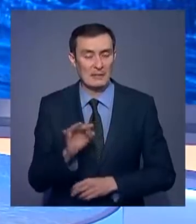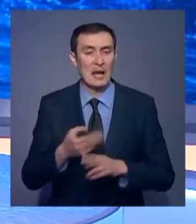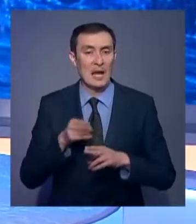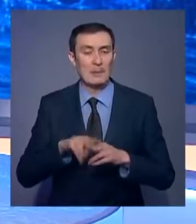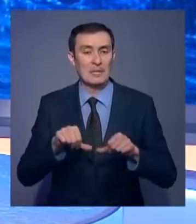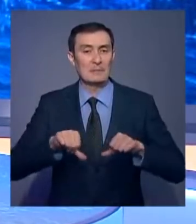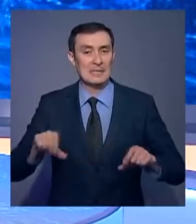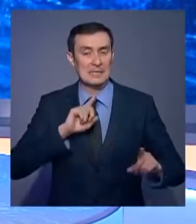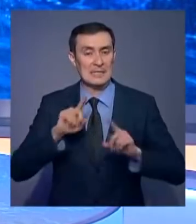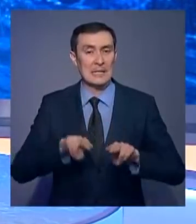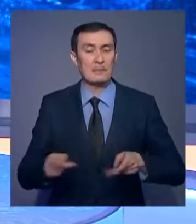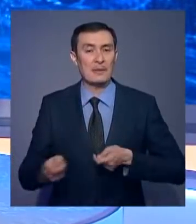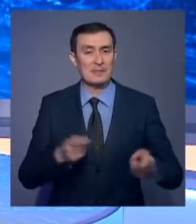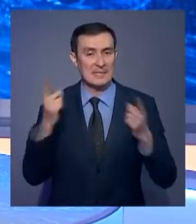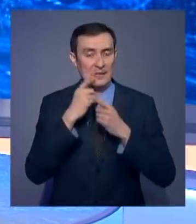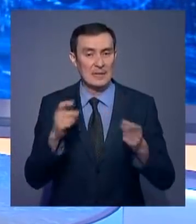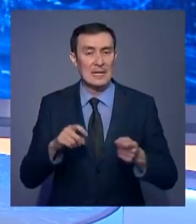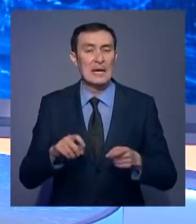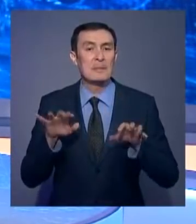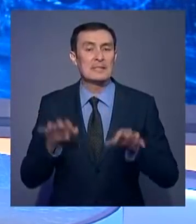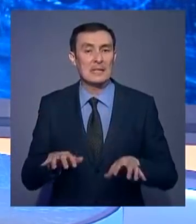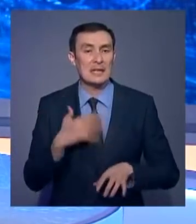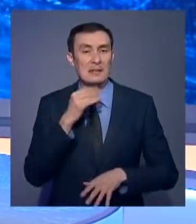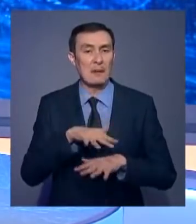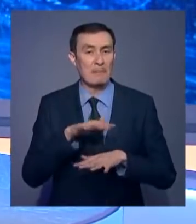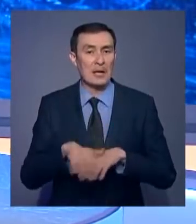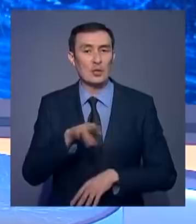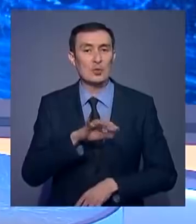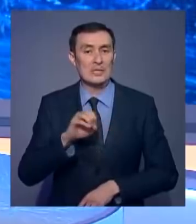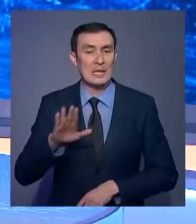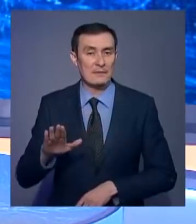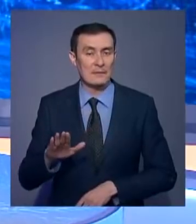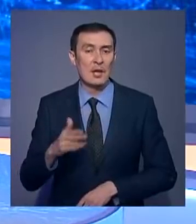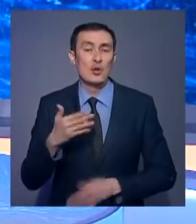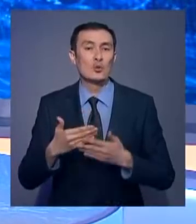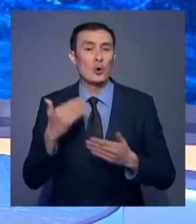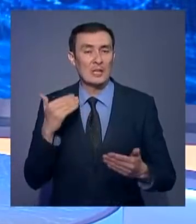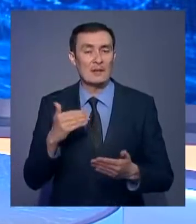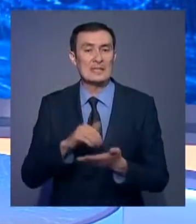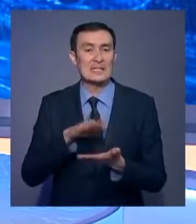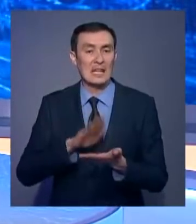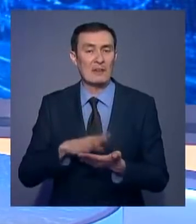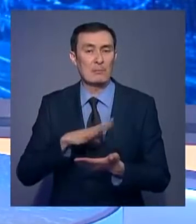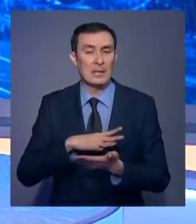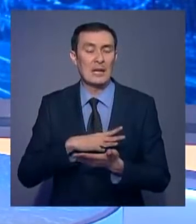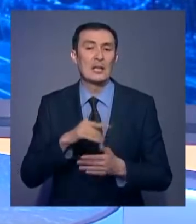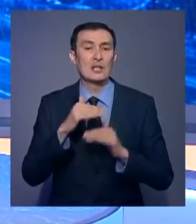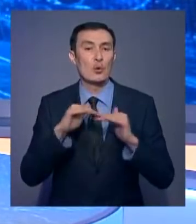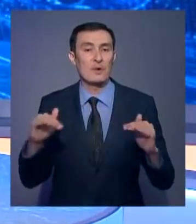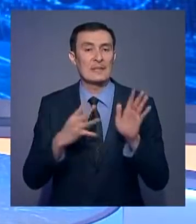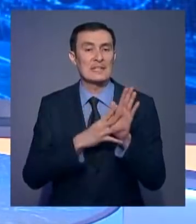этом на заседании правительства заявил председатель Нацбанка Ербулат Досаев. До этого ставка, напомню, была на